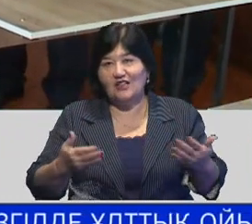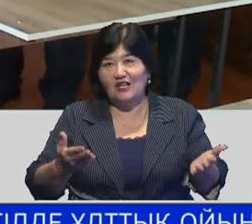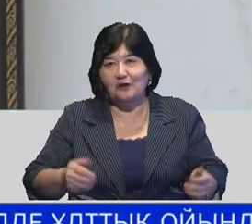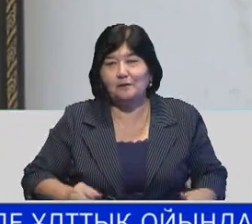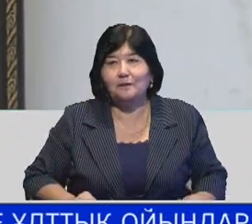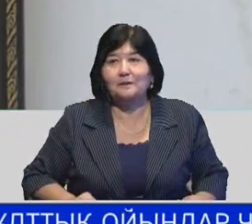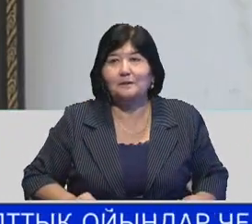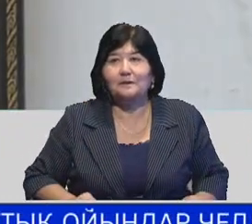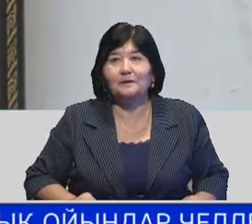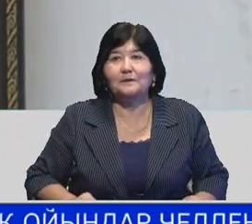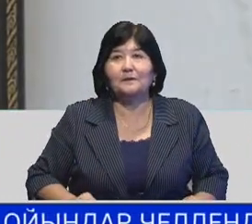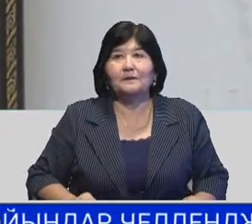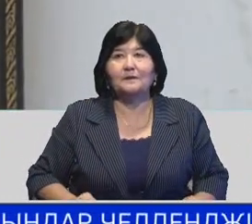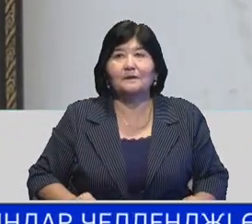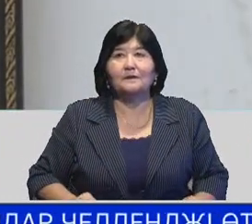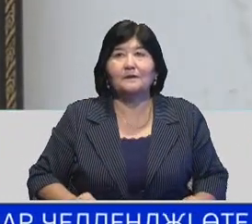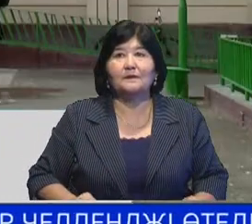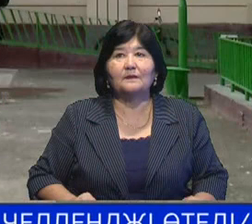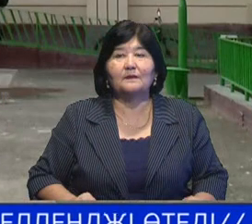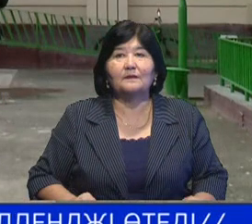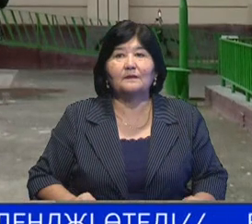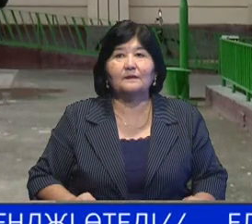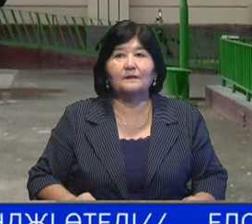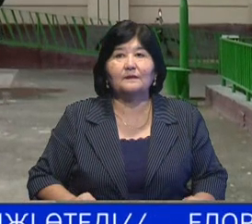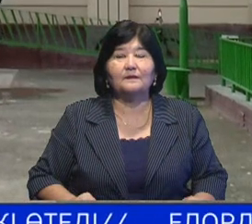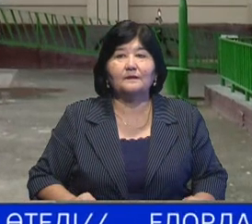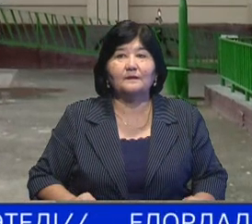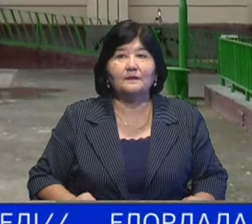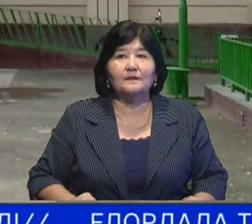Шасыраулы, Ғалымжан Қожақов, Дархан Тоқсейіт, Қызылорда телеарнасы, Жаңақорған ауданынан.